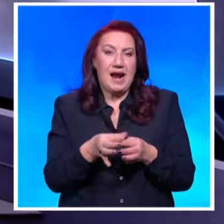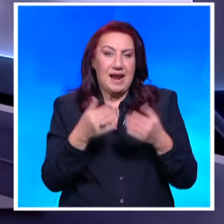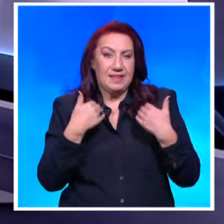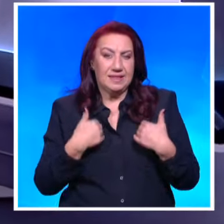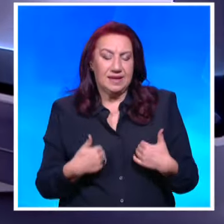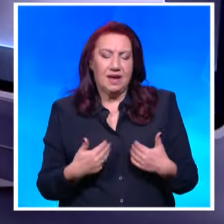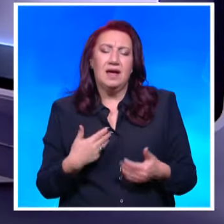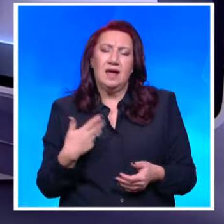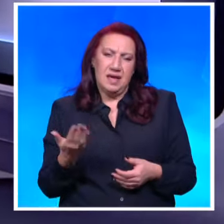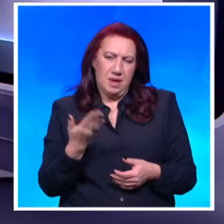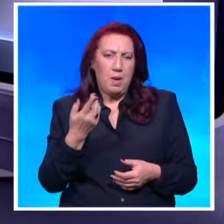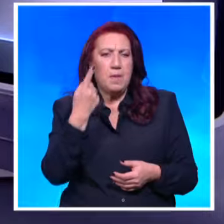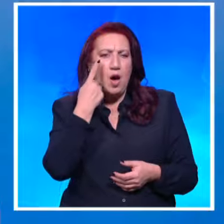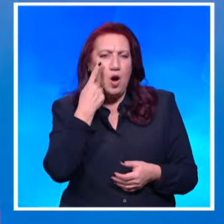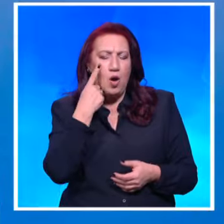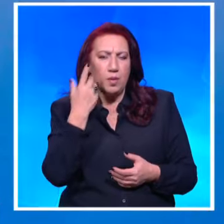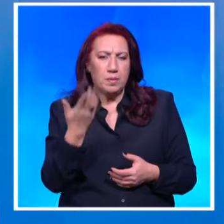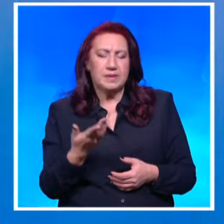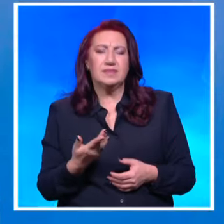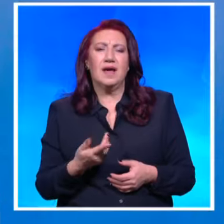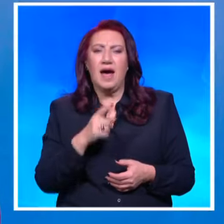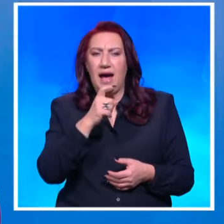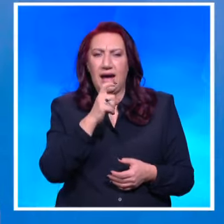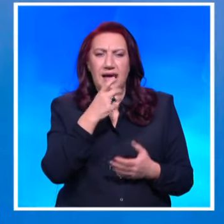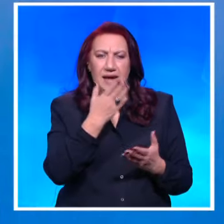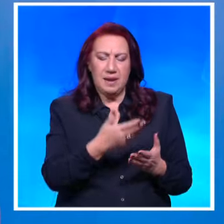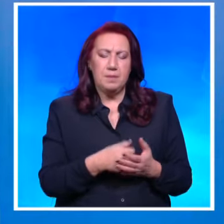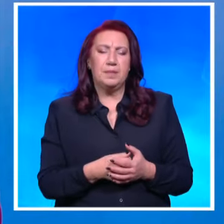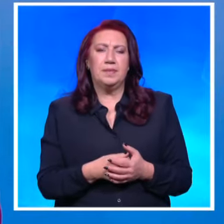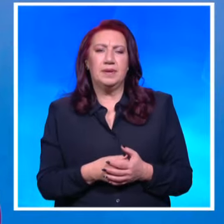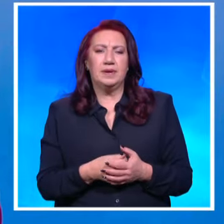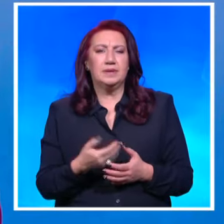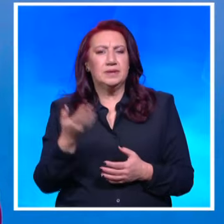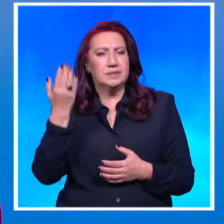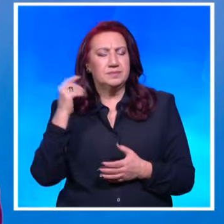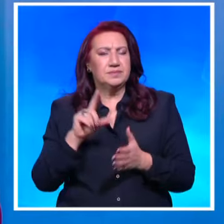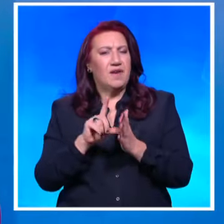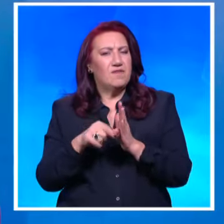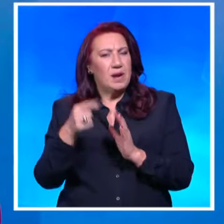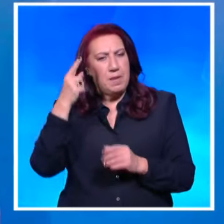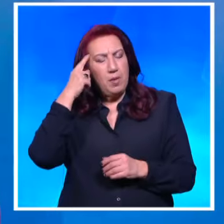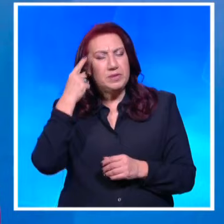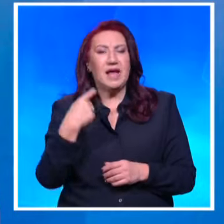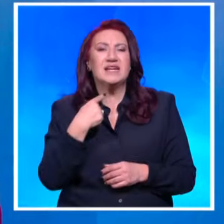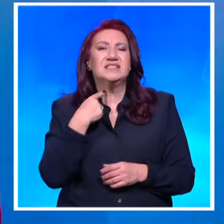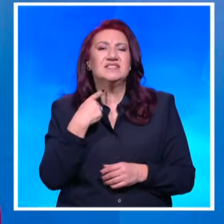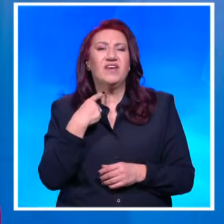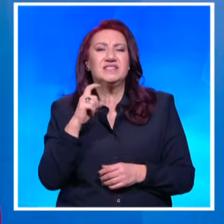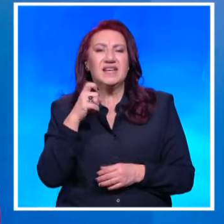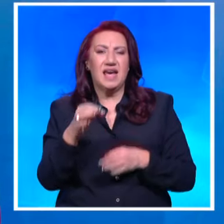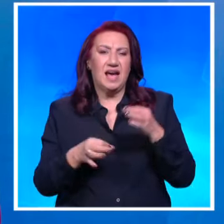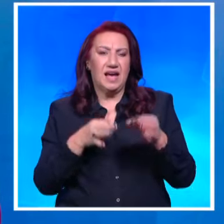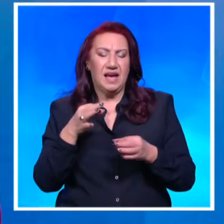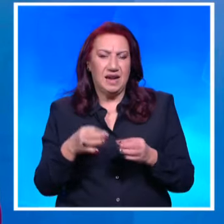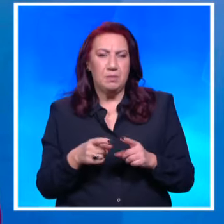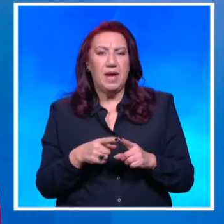грипния вирус, риновирусите, да речем 2009 година, по време на пандемията с свинския грип. Така, една епидемия от риновирус